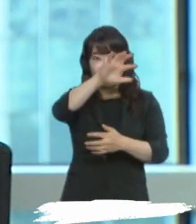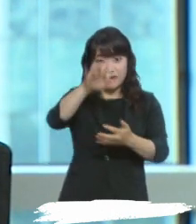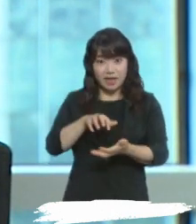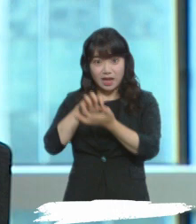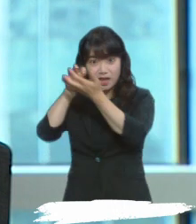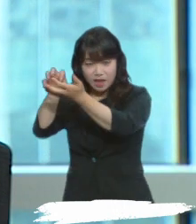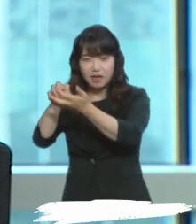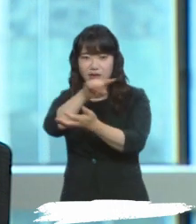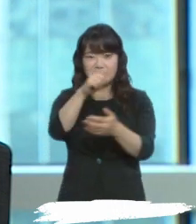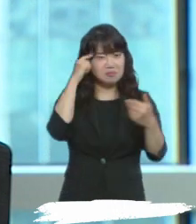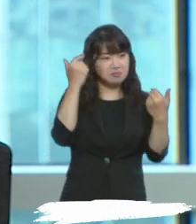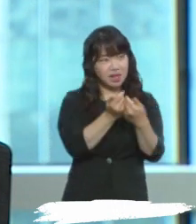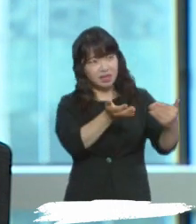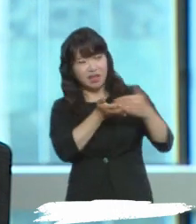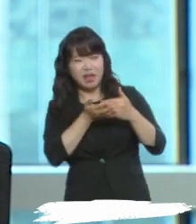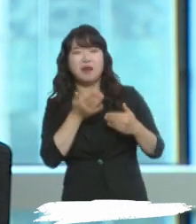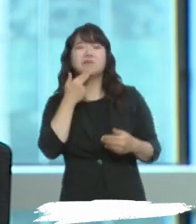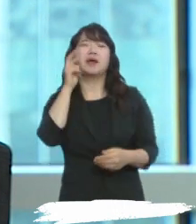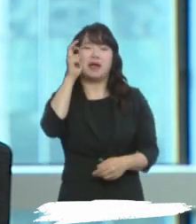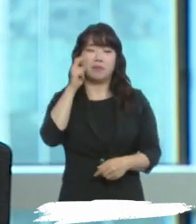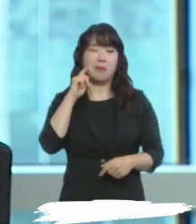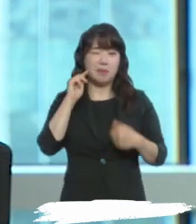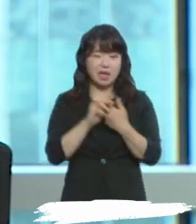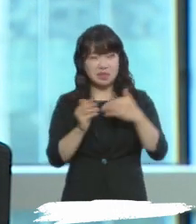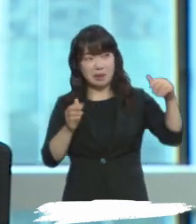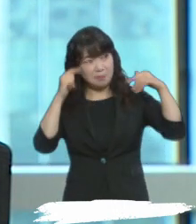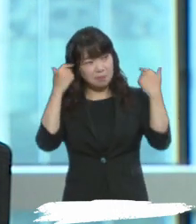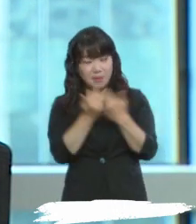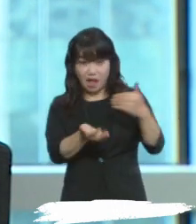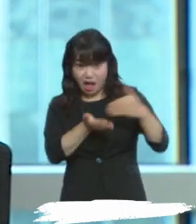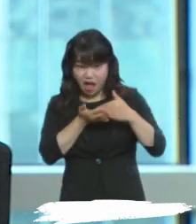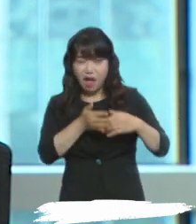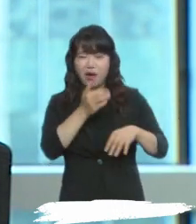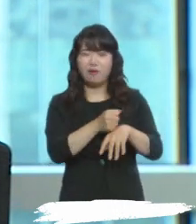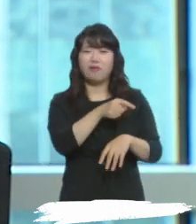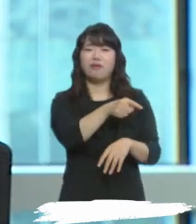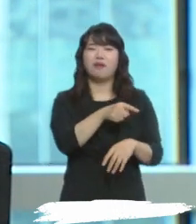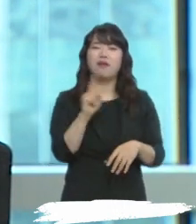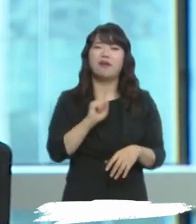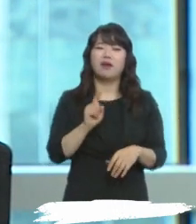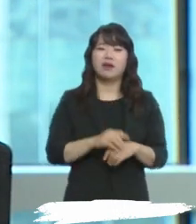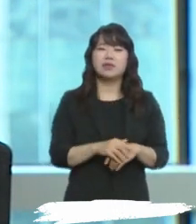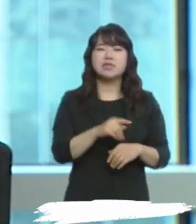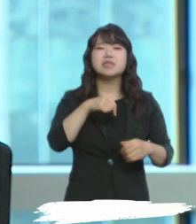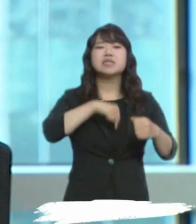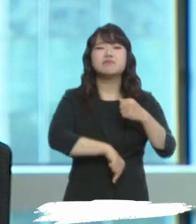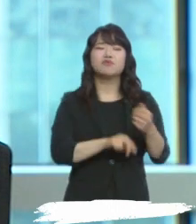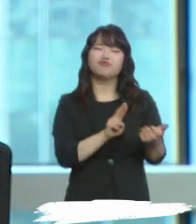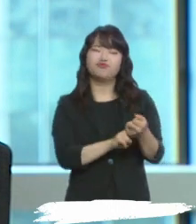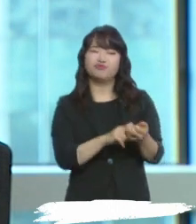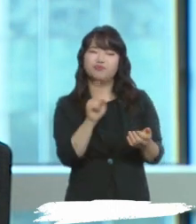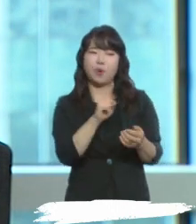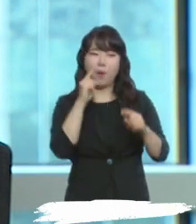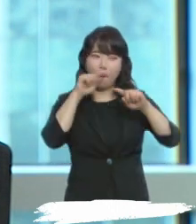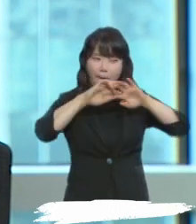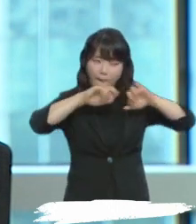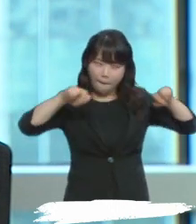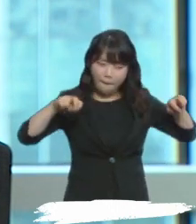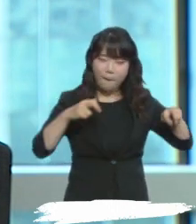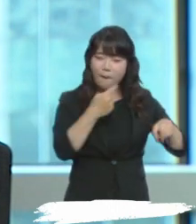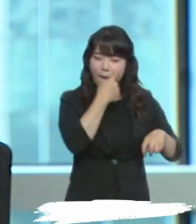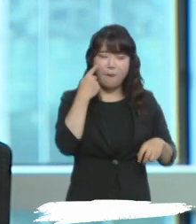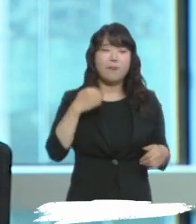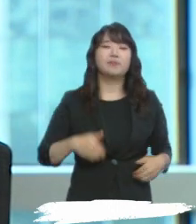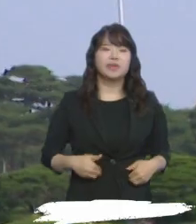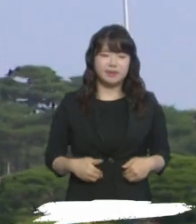여당에서 하지는 않을 거라고 생각을 하고 그것마저도 반대를 한다면 사실 그 저희가 뭔지에 대해서도 분명히 확인을 해볼 필요가